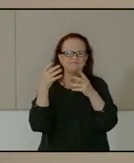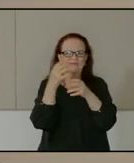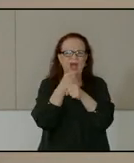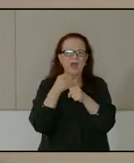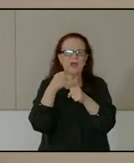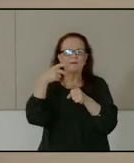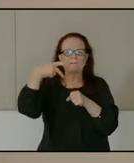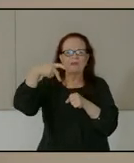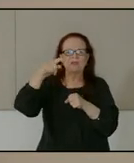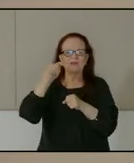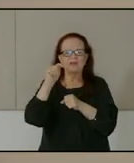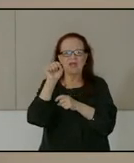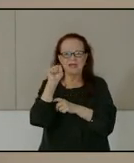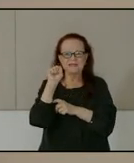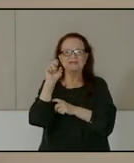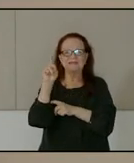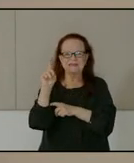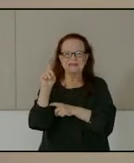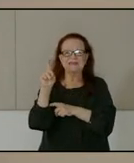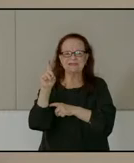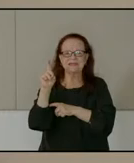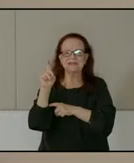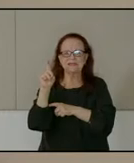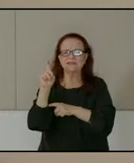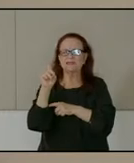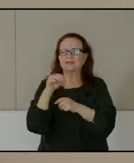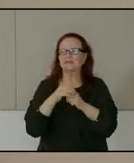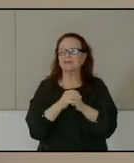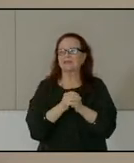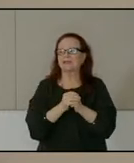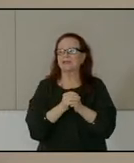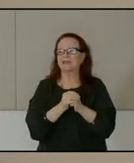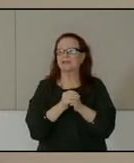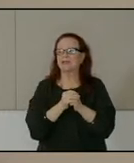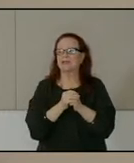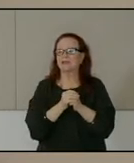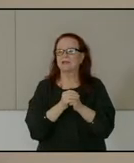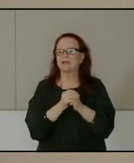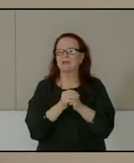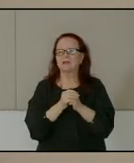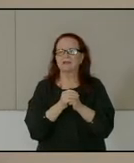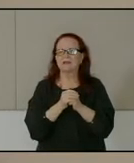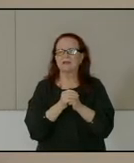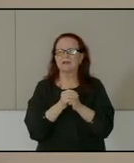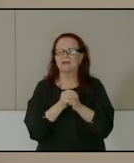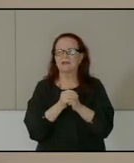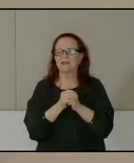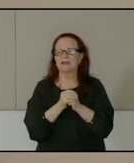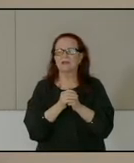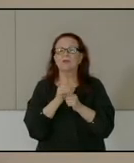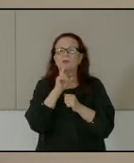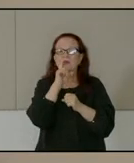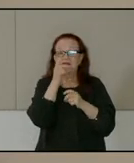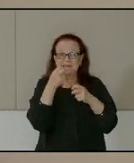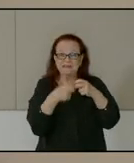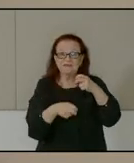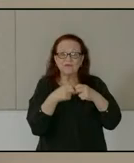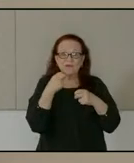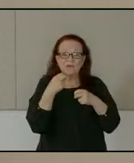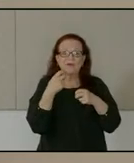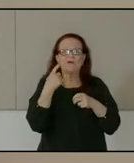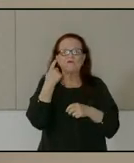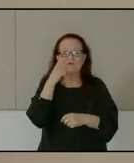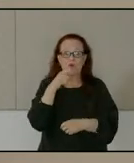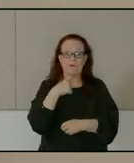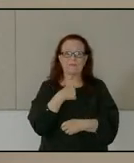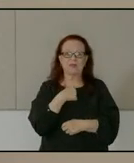gian đó bởi vì tiếng Anh của tôi chỉ hạn chế trong việc giao tiếp bình thường thôi. It was a very difficult time for me because my